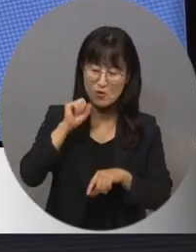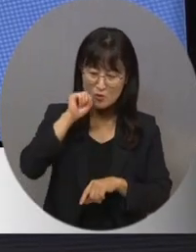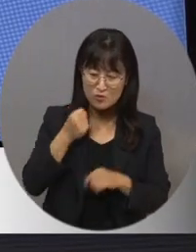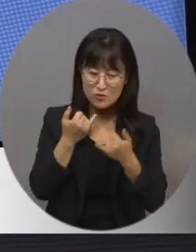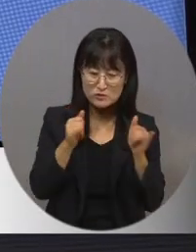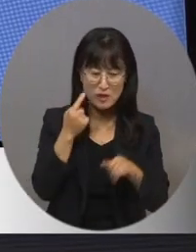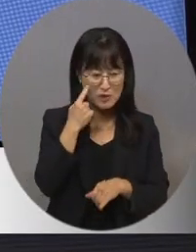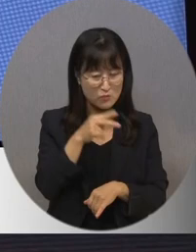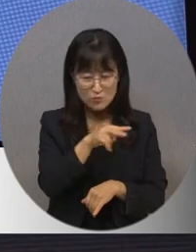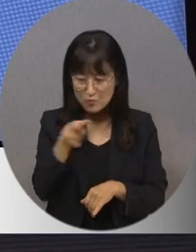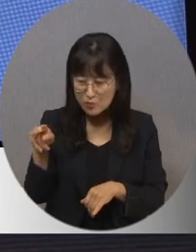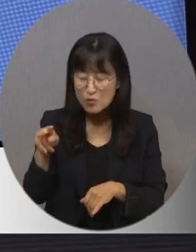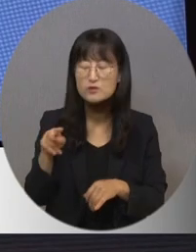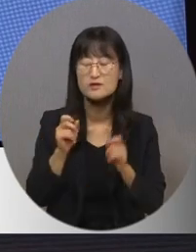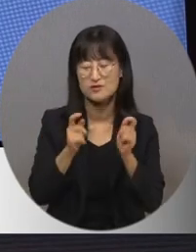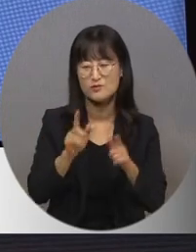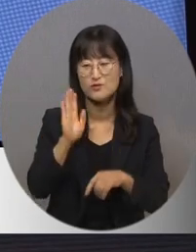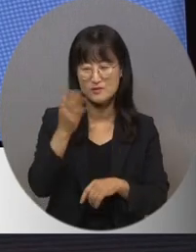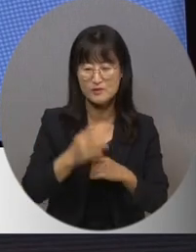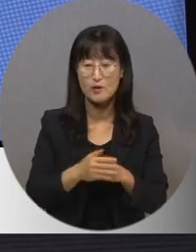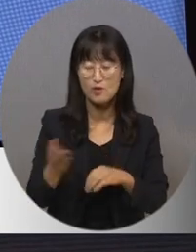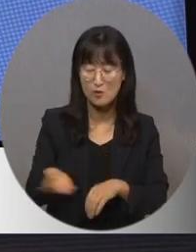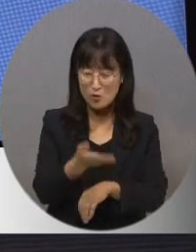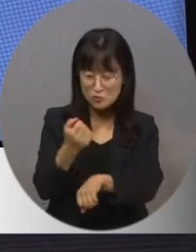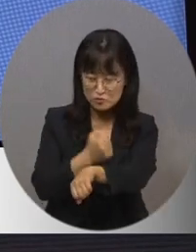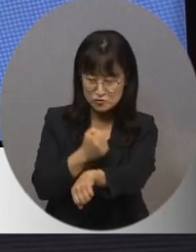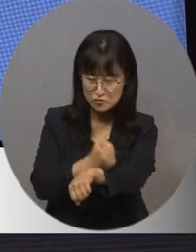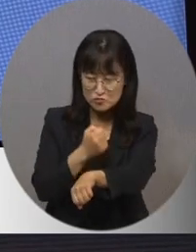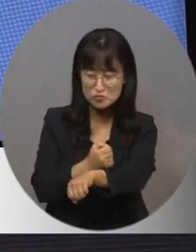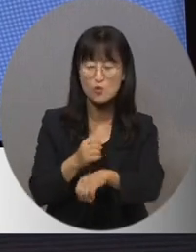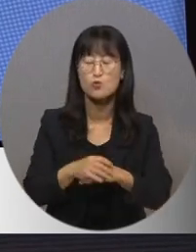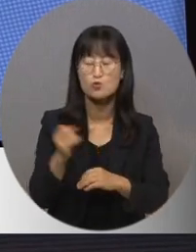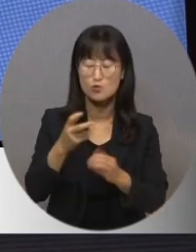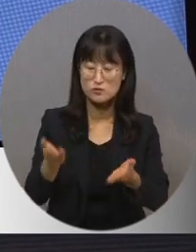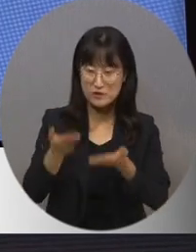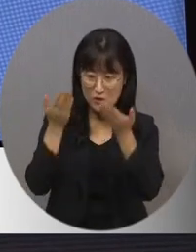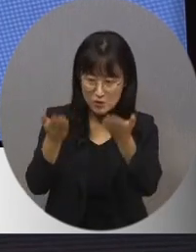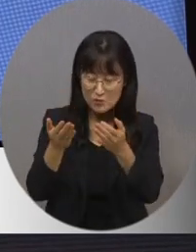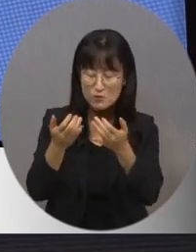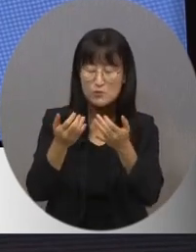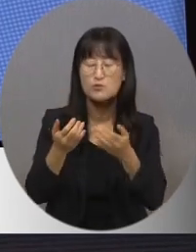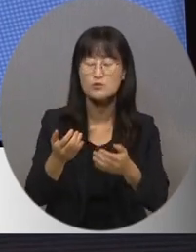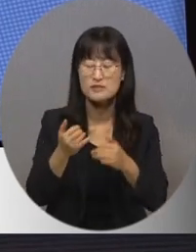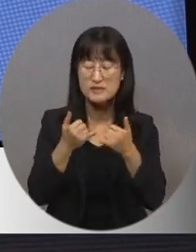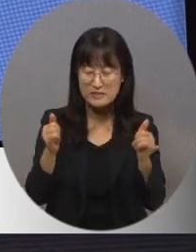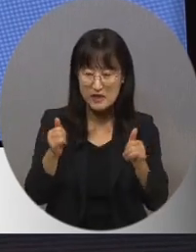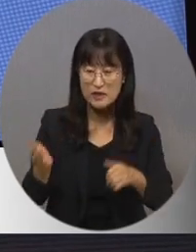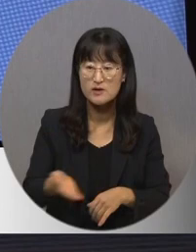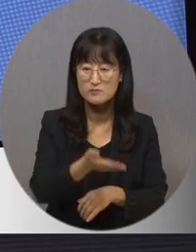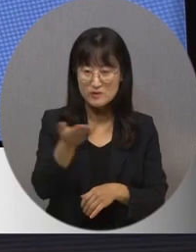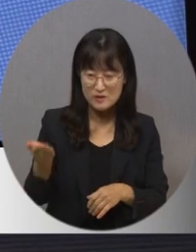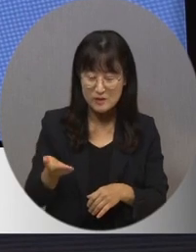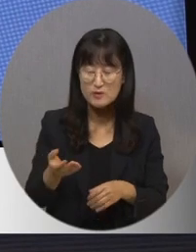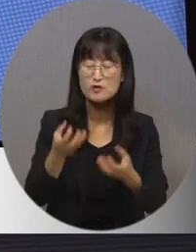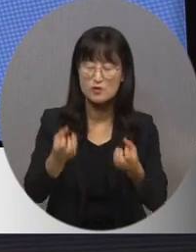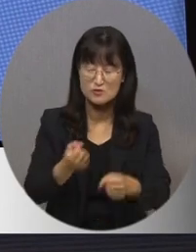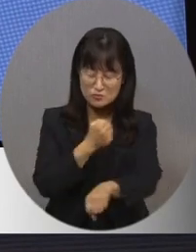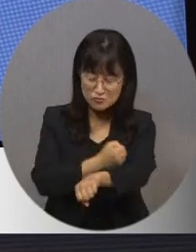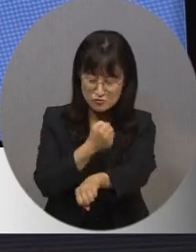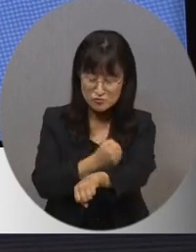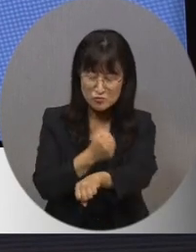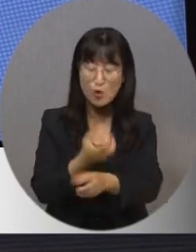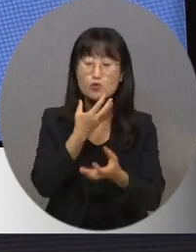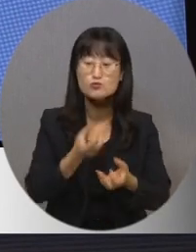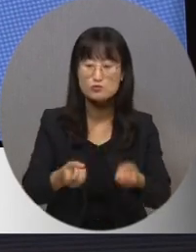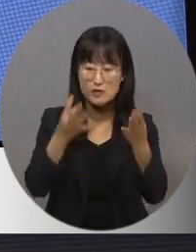그런 시간이 되었으면 좋겠습니다. 수고하신 사회복지 종사자들 그리고 자원봉사자님들에게 오늘 그 공로를 축하하면서 시상을